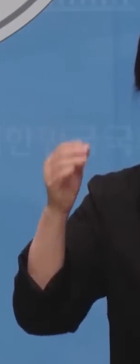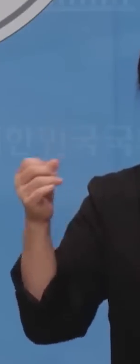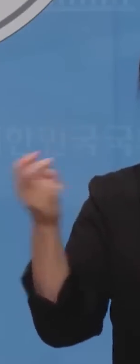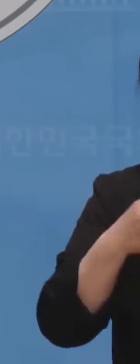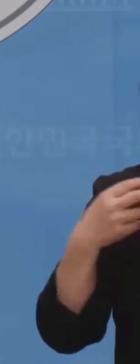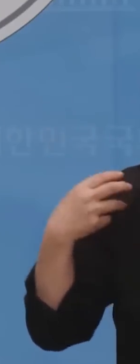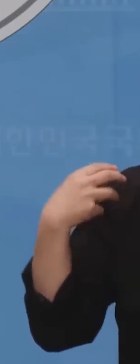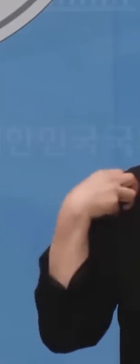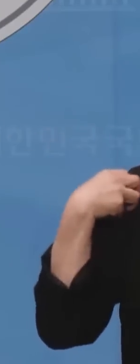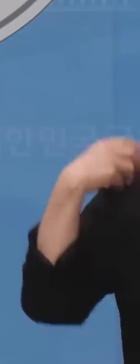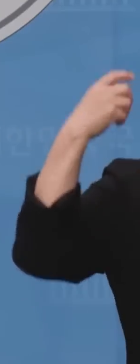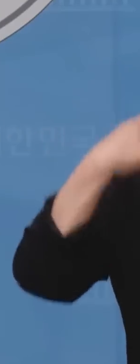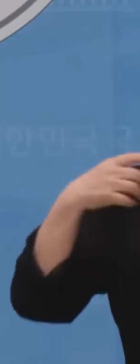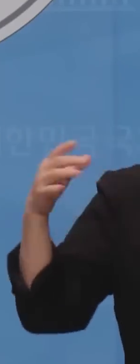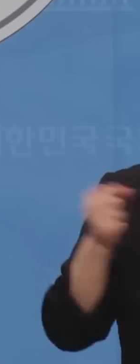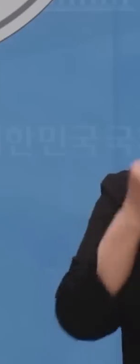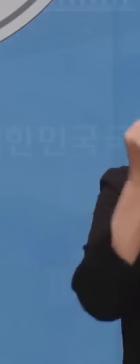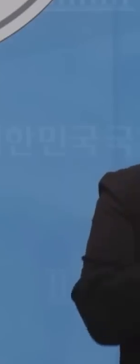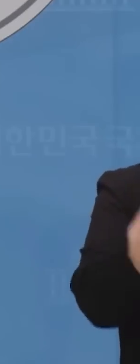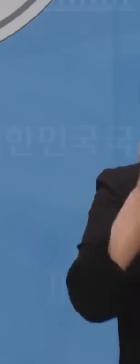있는 해명도 없습니다.